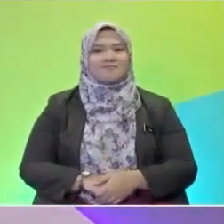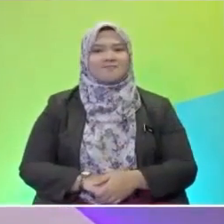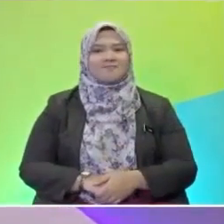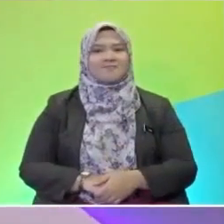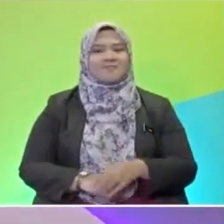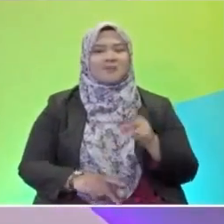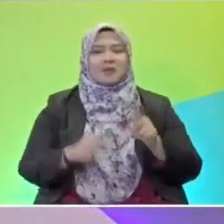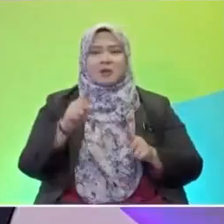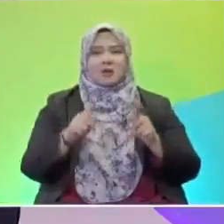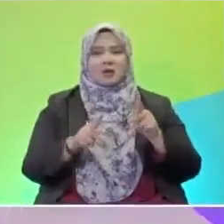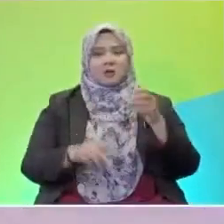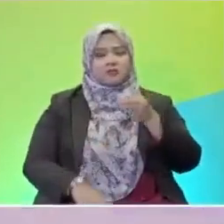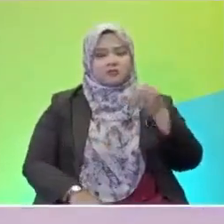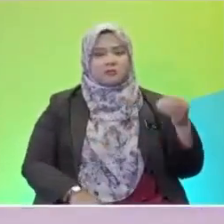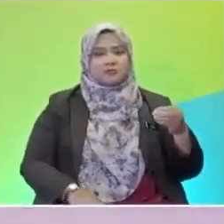dengan cahaya